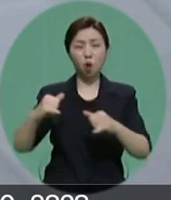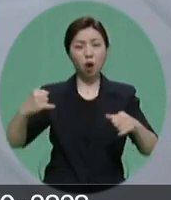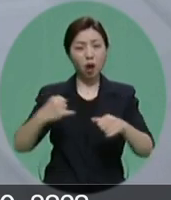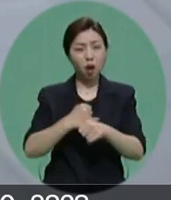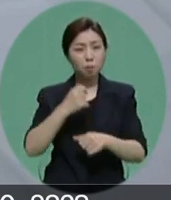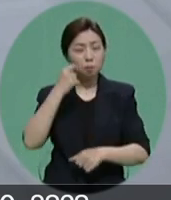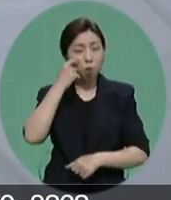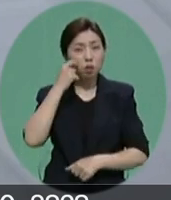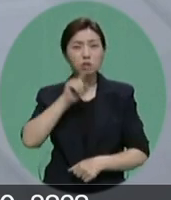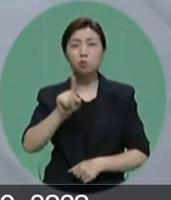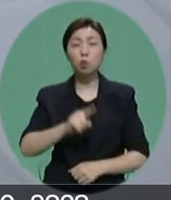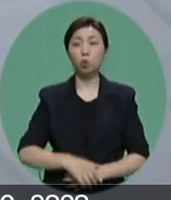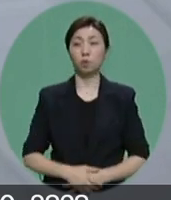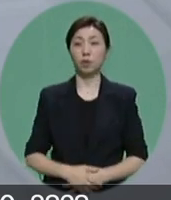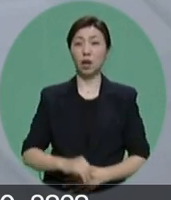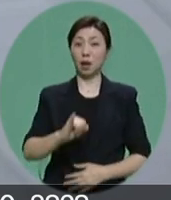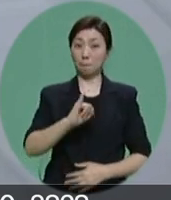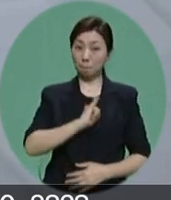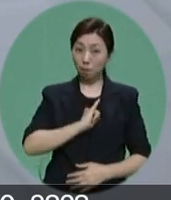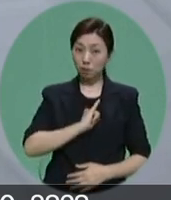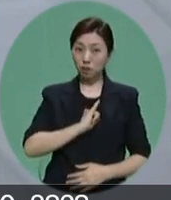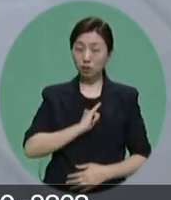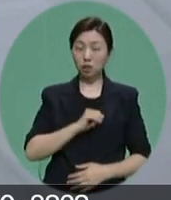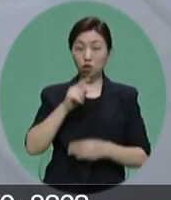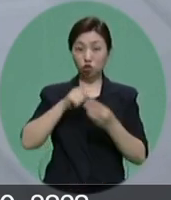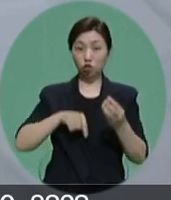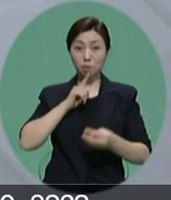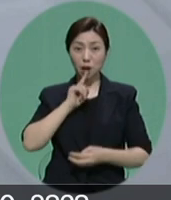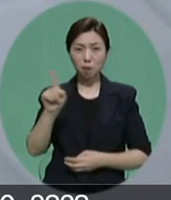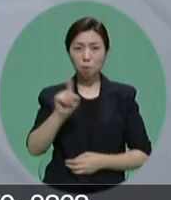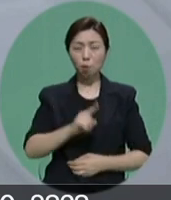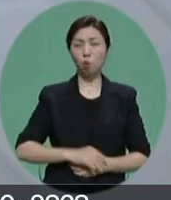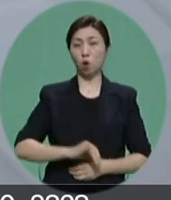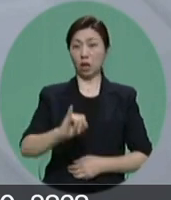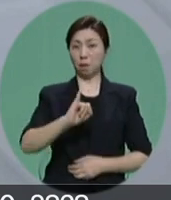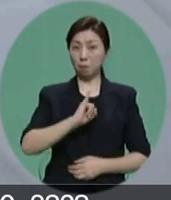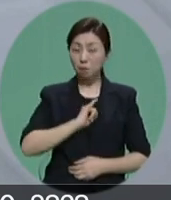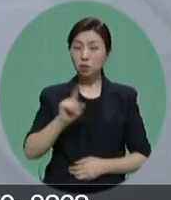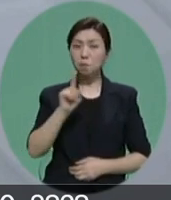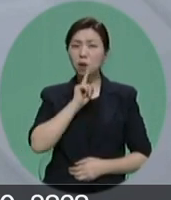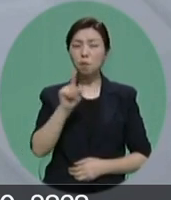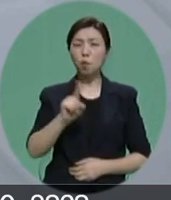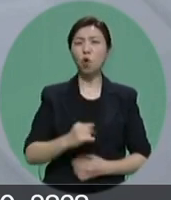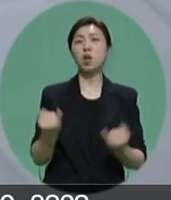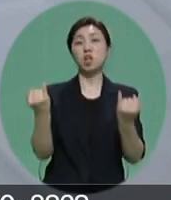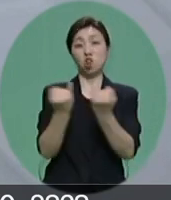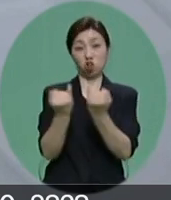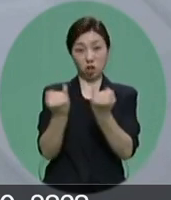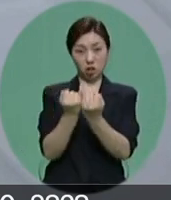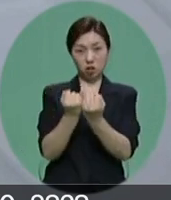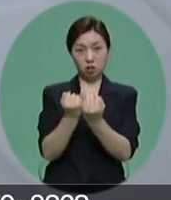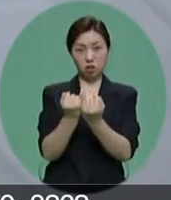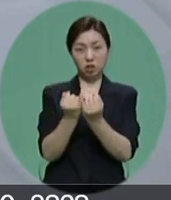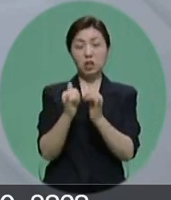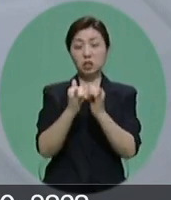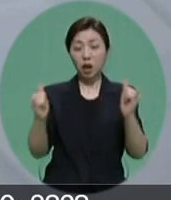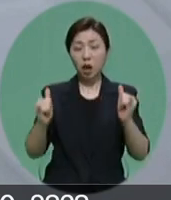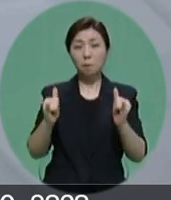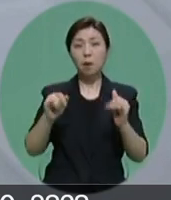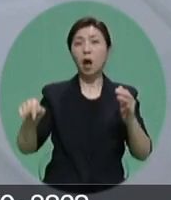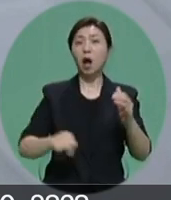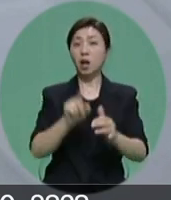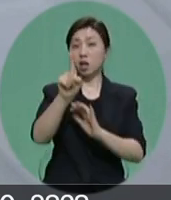것은 휴머니즘의 하나로서 여성을 인간으로서 존중하는 그런 것을